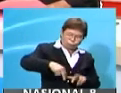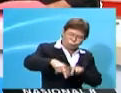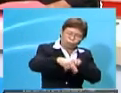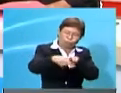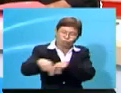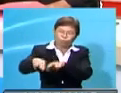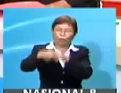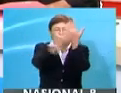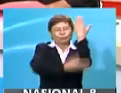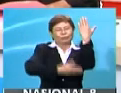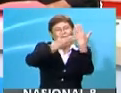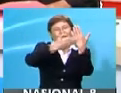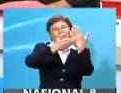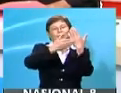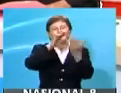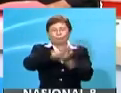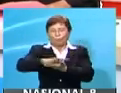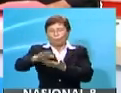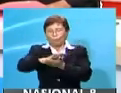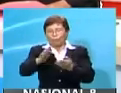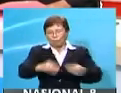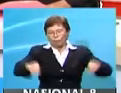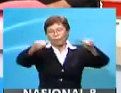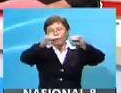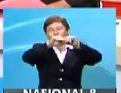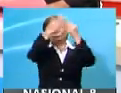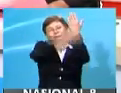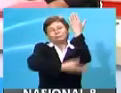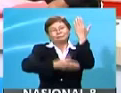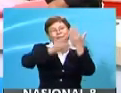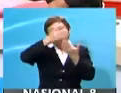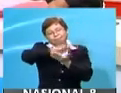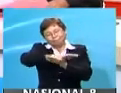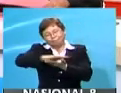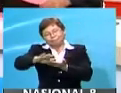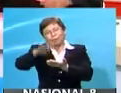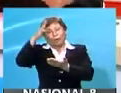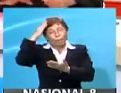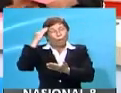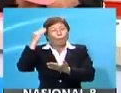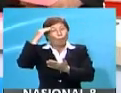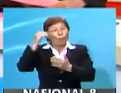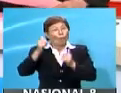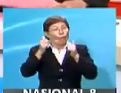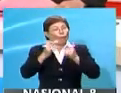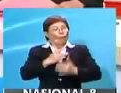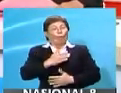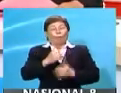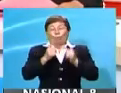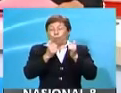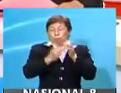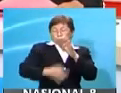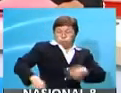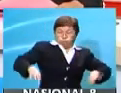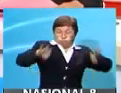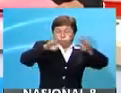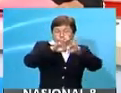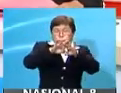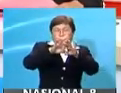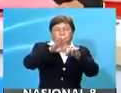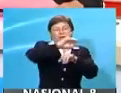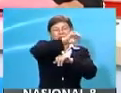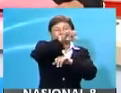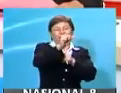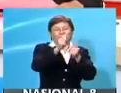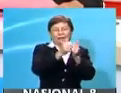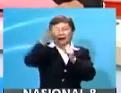satu semenanjung Malaysia membersihkan masjid seluruh Semenanjung itu antara pengalaman paling berharga yang dilalui Anas Aiman shfri